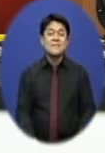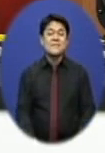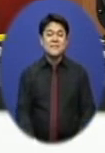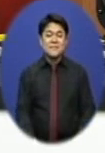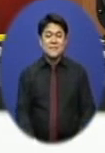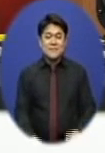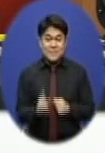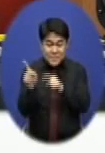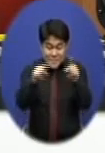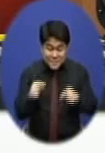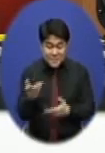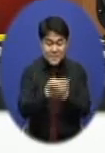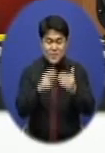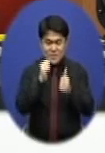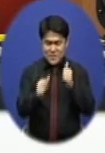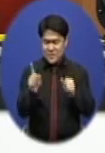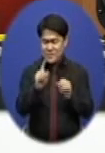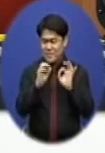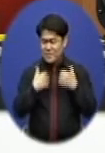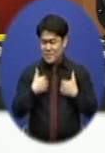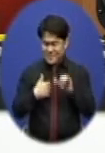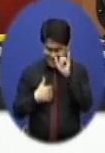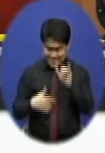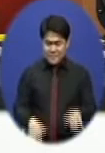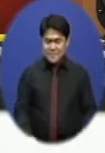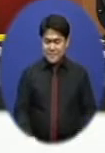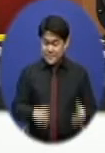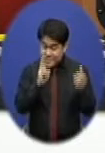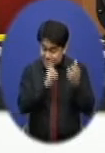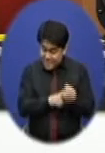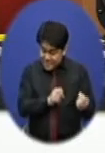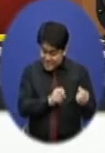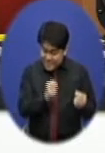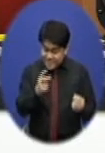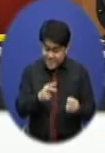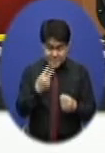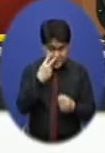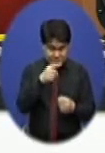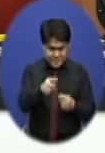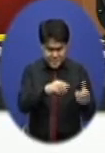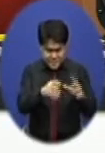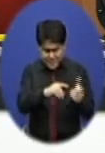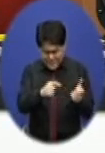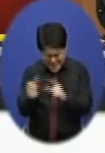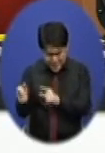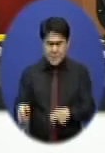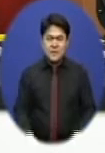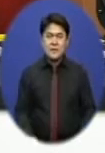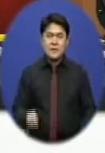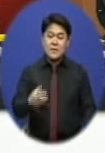그래서 네. 전국 나눔 노래자랑이 이런 재미 아니겠습니까? 네. 숨어있는 대화, 또 네. 시사 토론, 그리고 네.